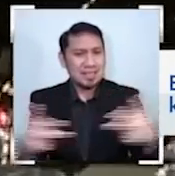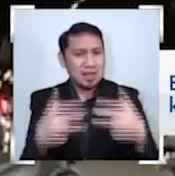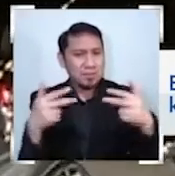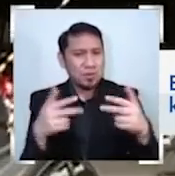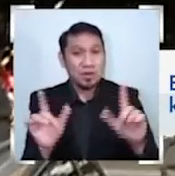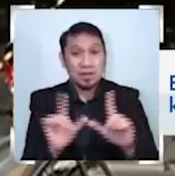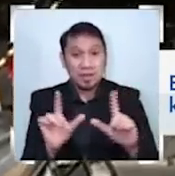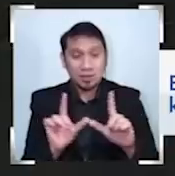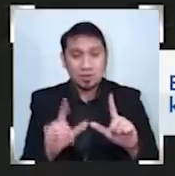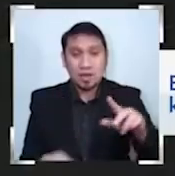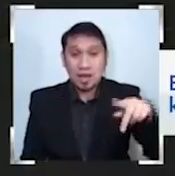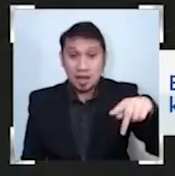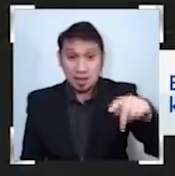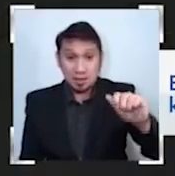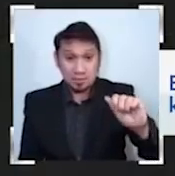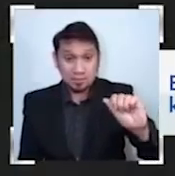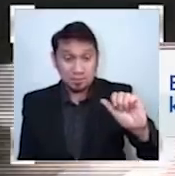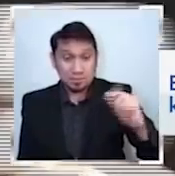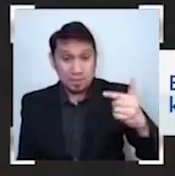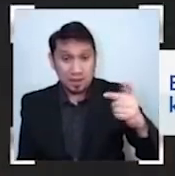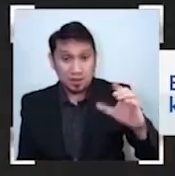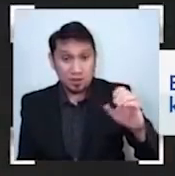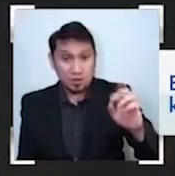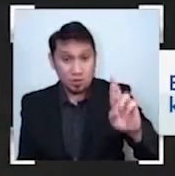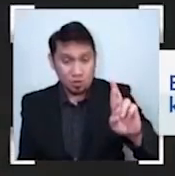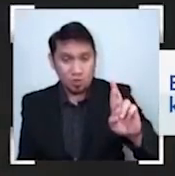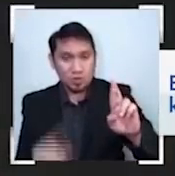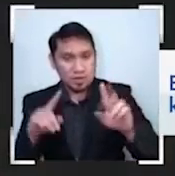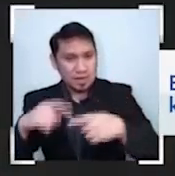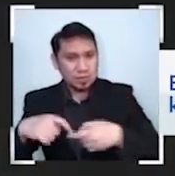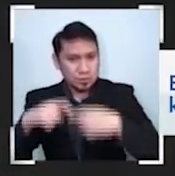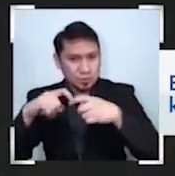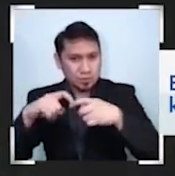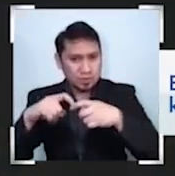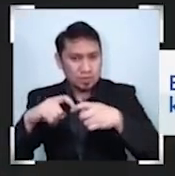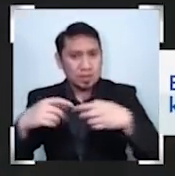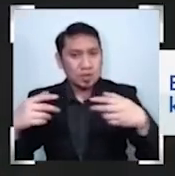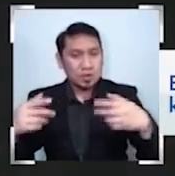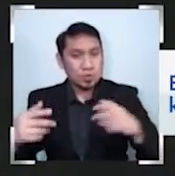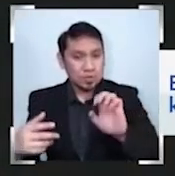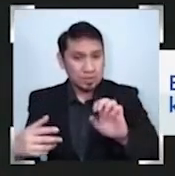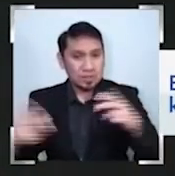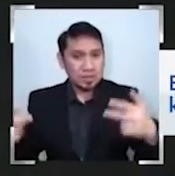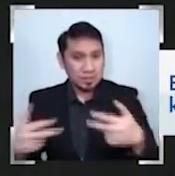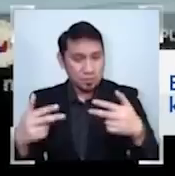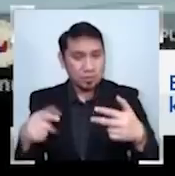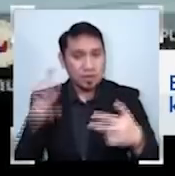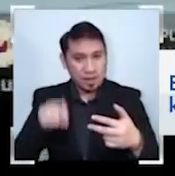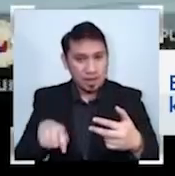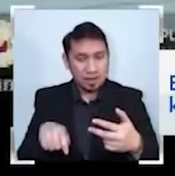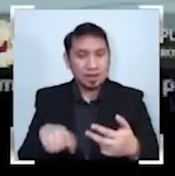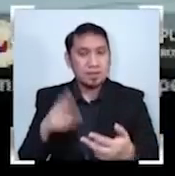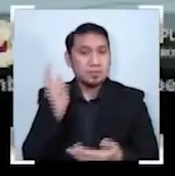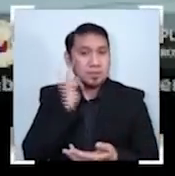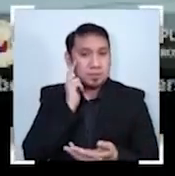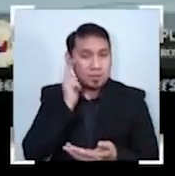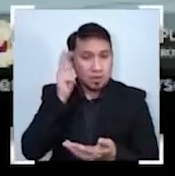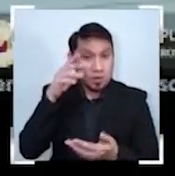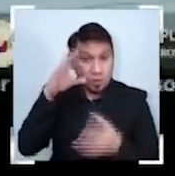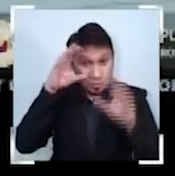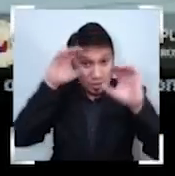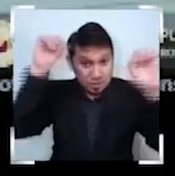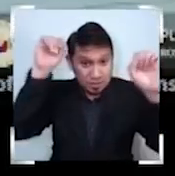ng PAGCOR ang planong suspindihin ang isabong basta't aprobado ng Pangulo. Sa March 3, ipatutuloy o itutuloy